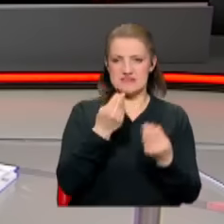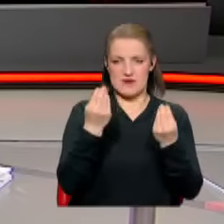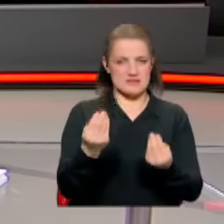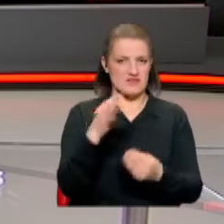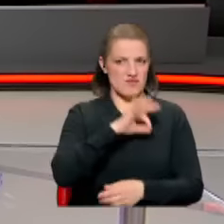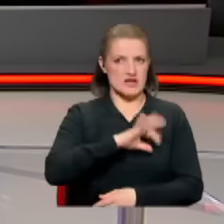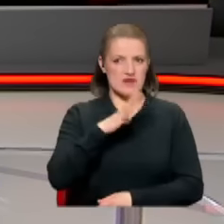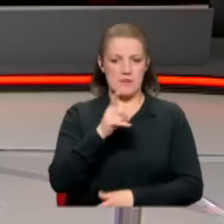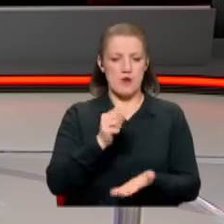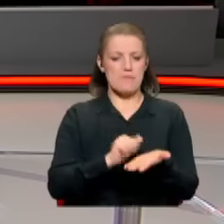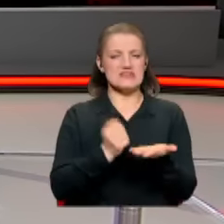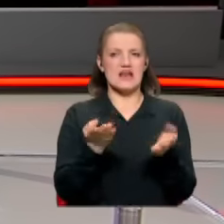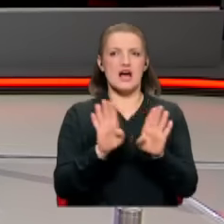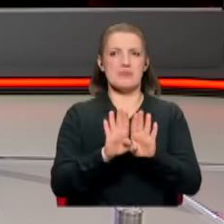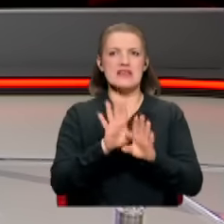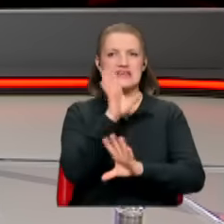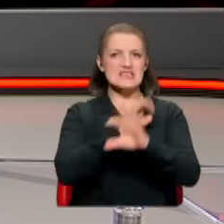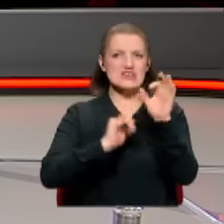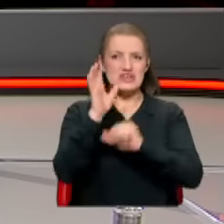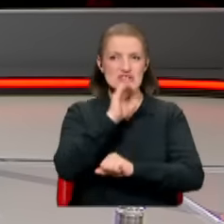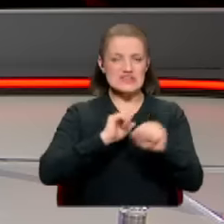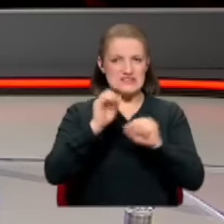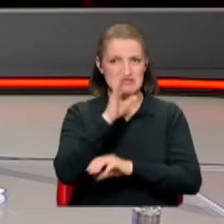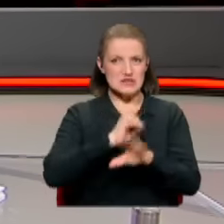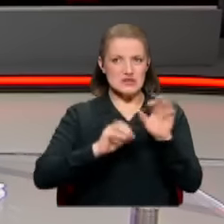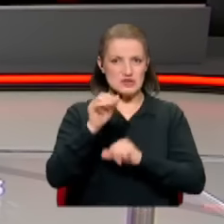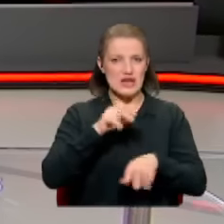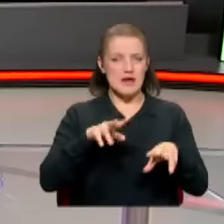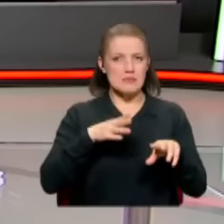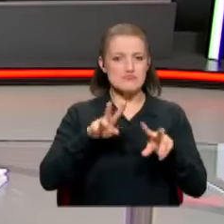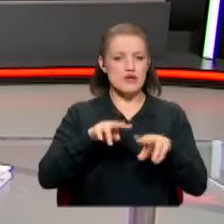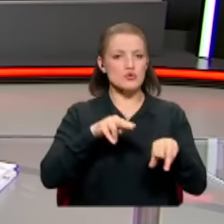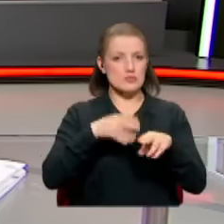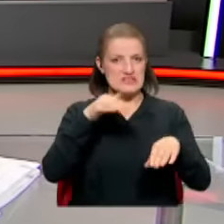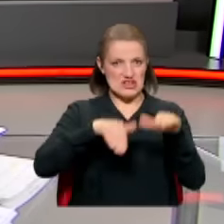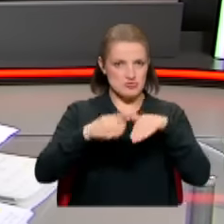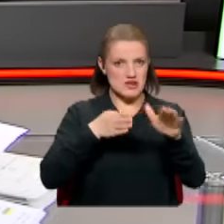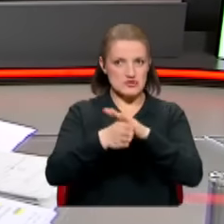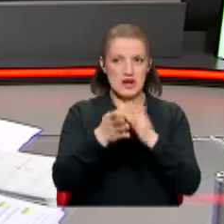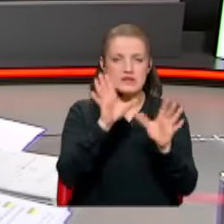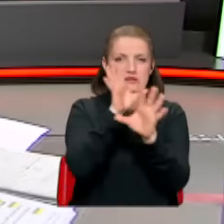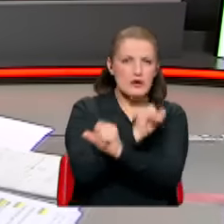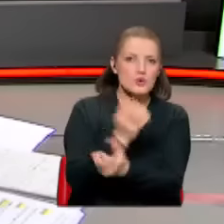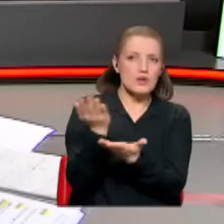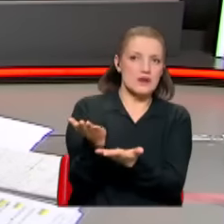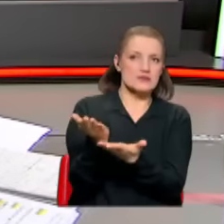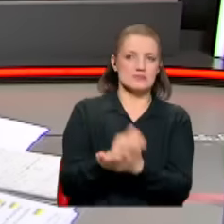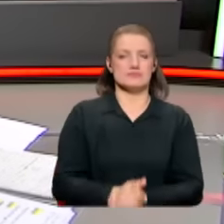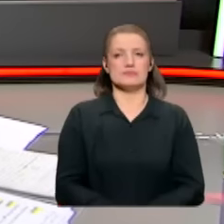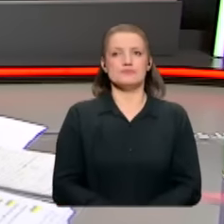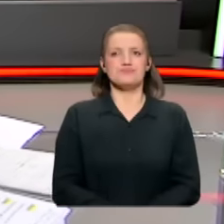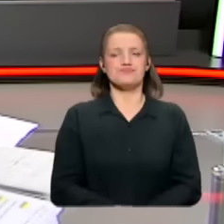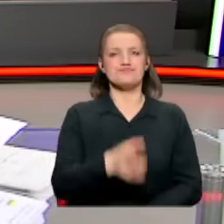var. Çünkü böyle basına kapalı ne yapacak? Gizlice seçime mi sokacaklar Murat Kurum'u ya? Anlamadım ki. Saklıyorlar yani.